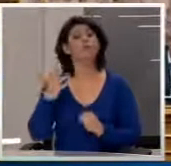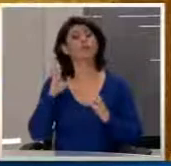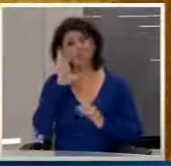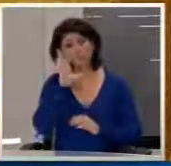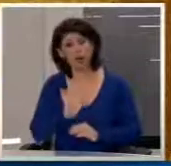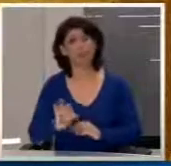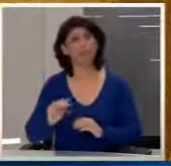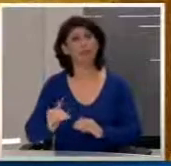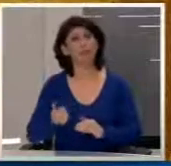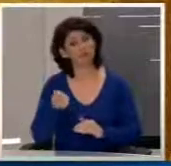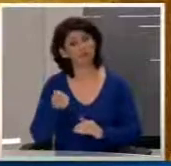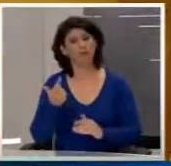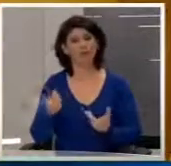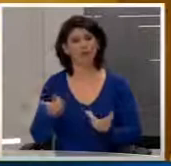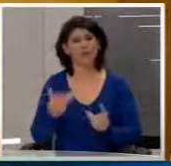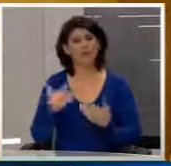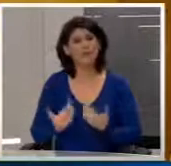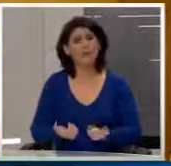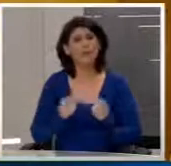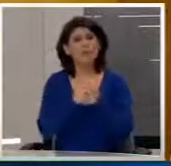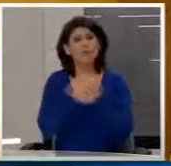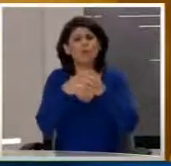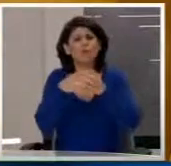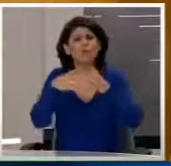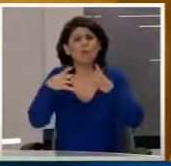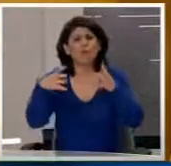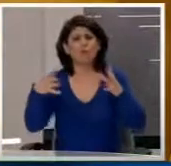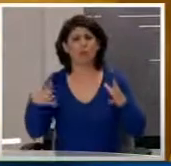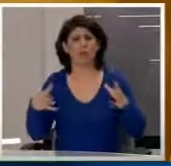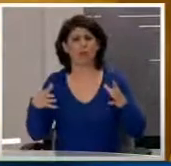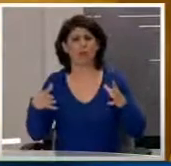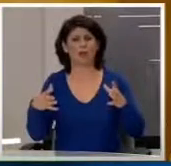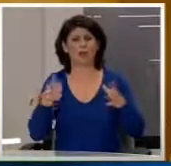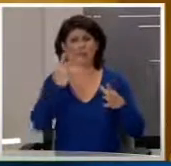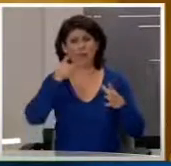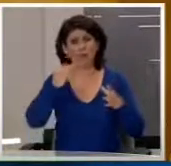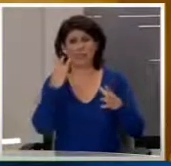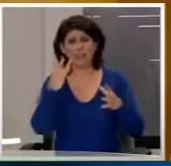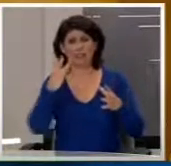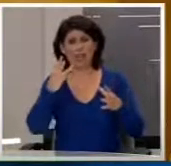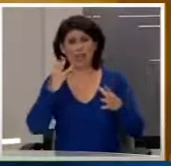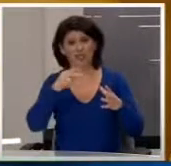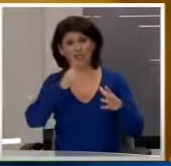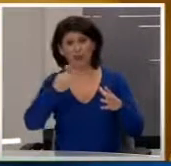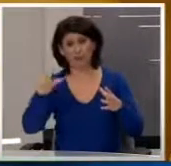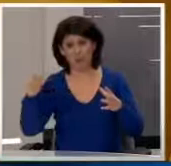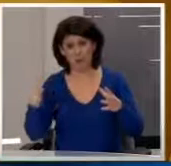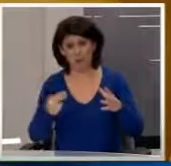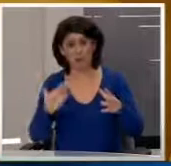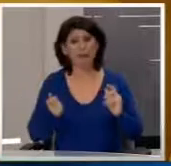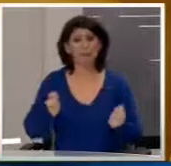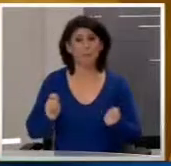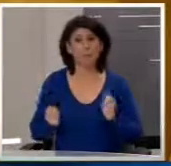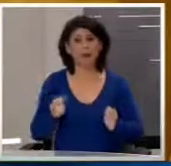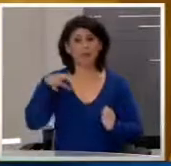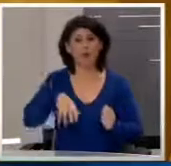υψηλή. Υπήρξε μια φούσκα. Ήταν 5-3 δισεκατομμύρια ευρώ. Υπήρξε πάρτι στο χώρο